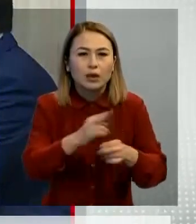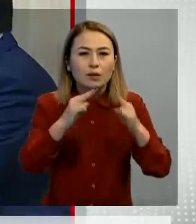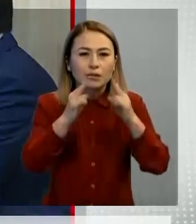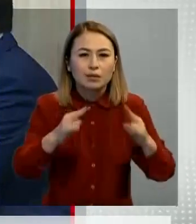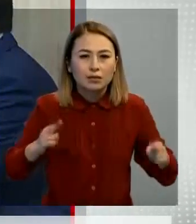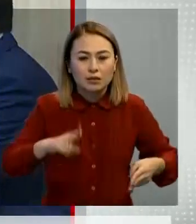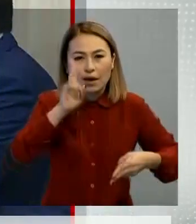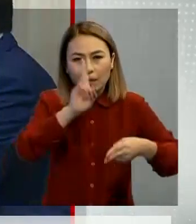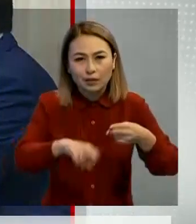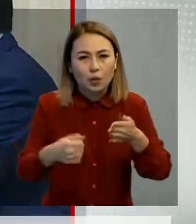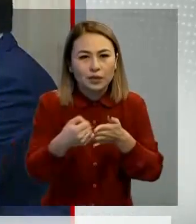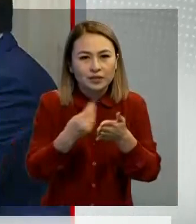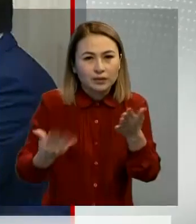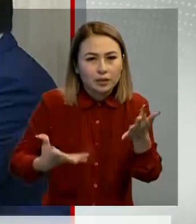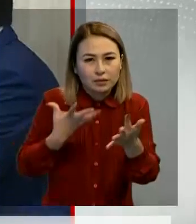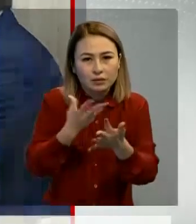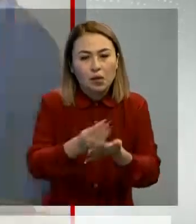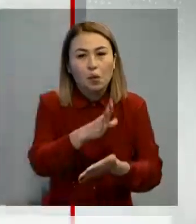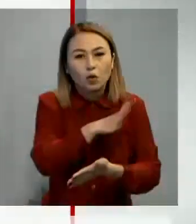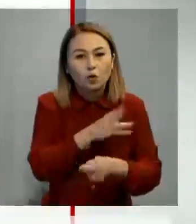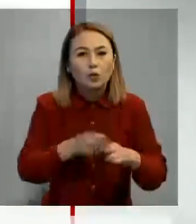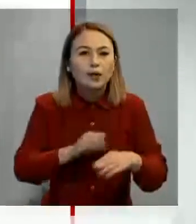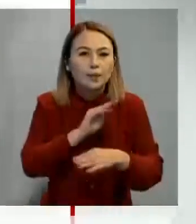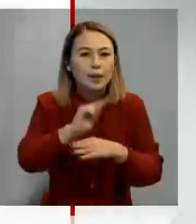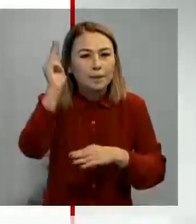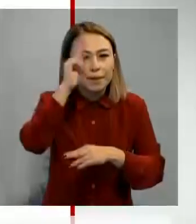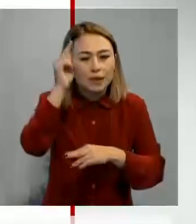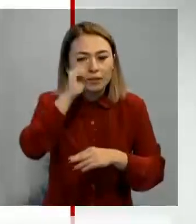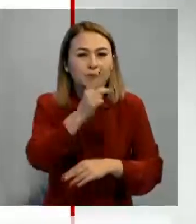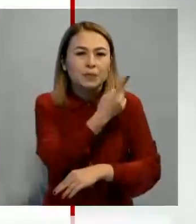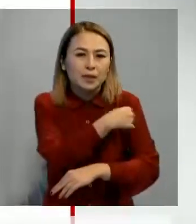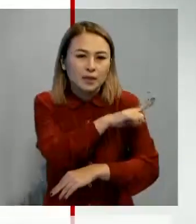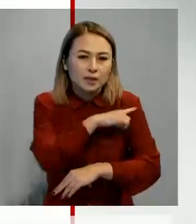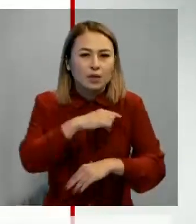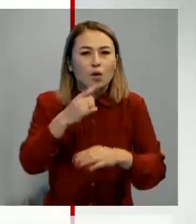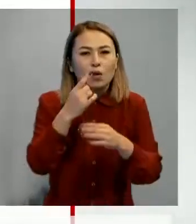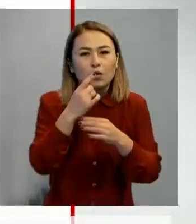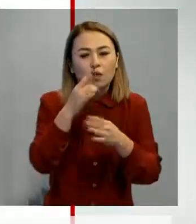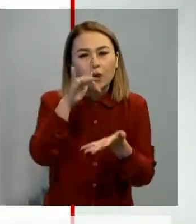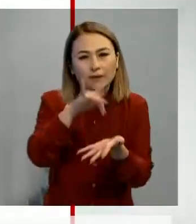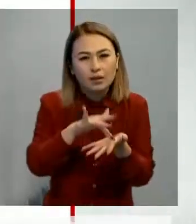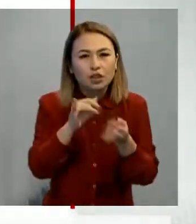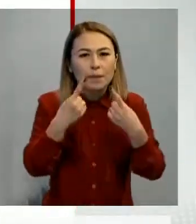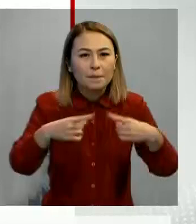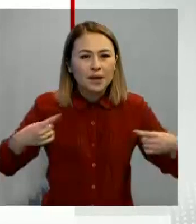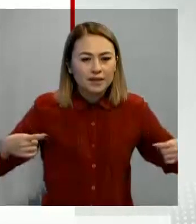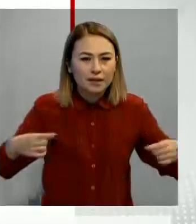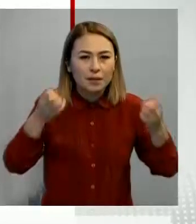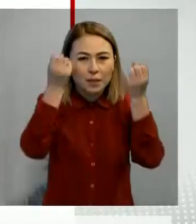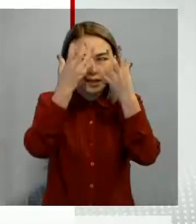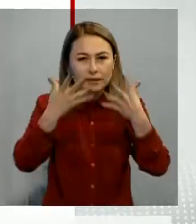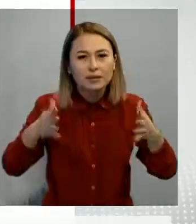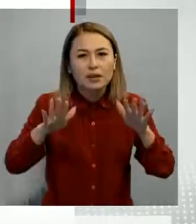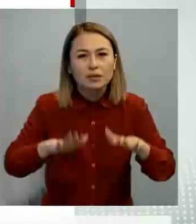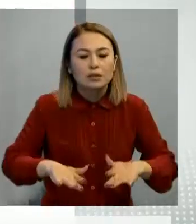аяқтауға инвесторлардың жеке қаражаты тартылған. Сонымен қатар білім беру орындары, медициналық орталықтар және басқа да әлеуметтік нысандар